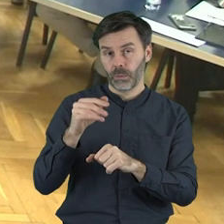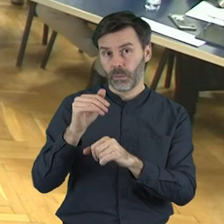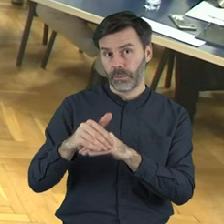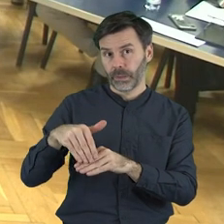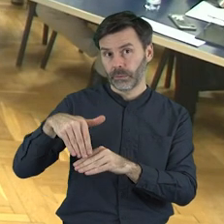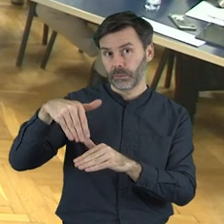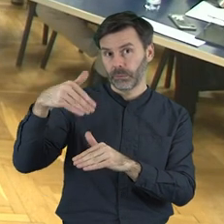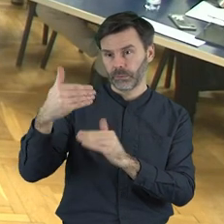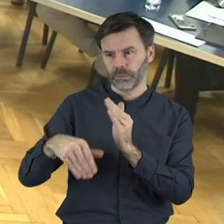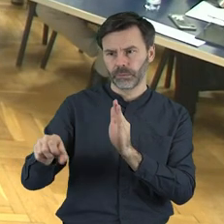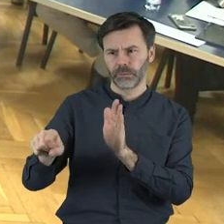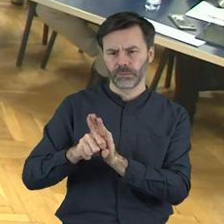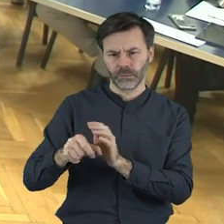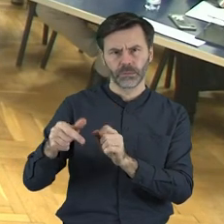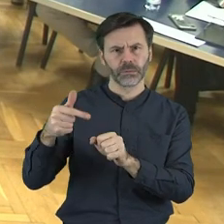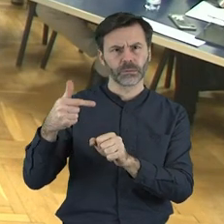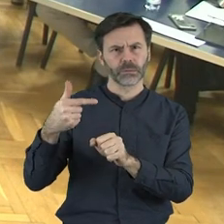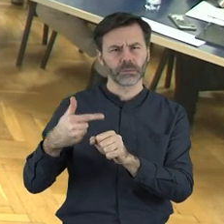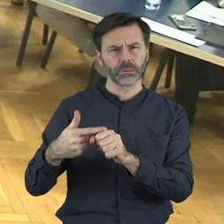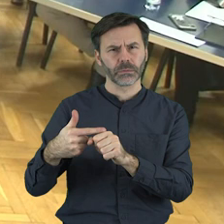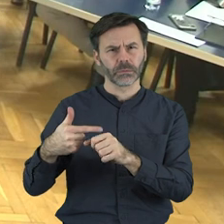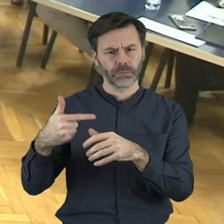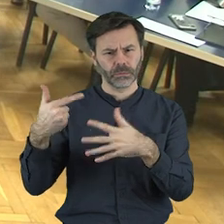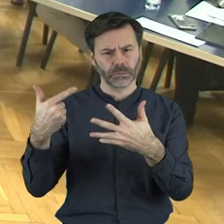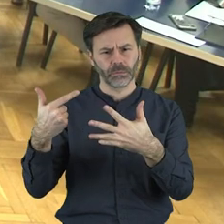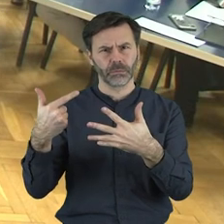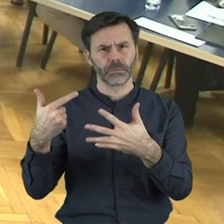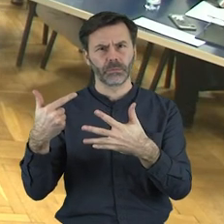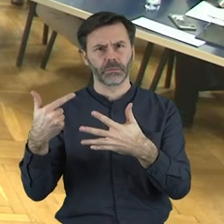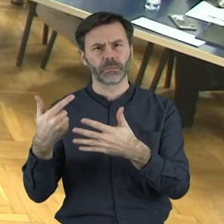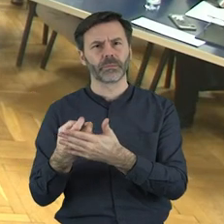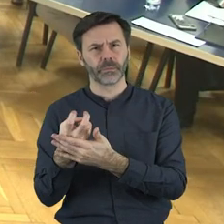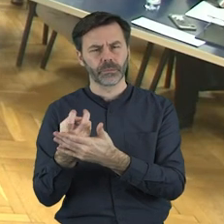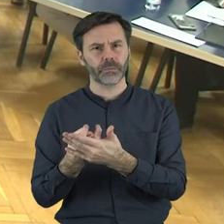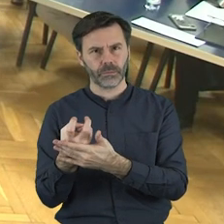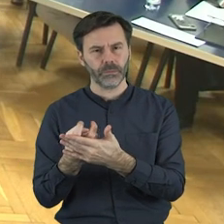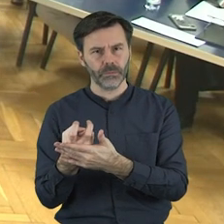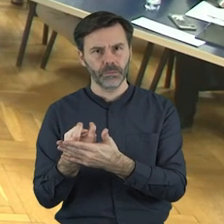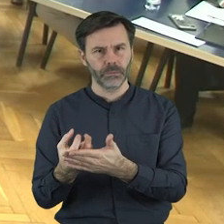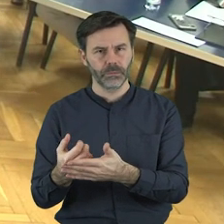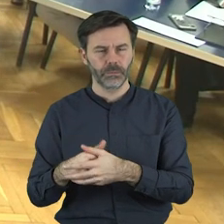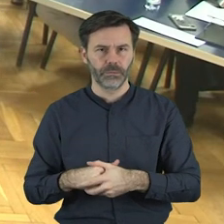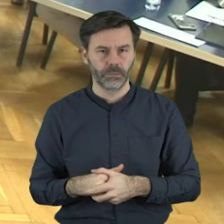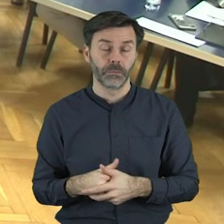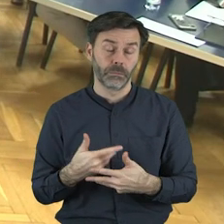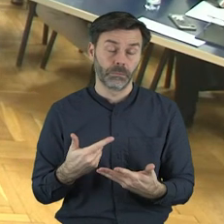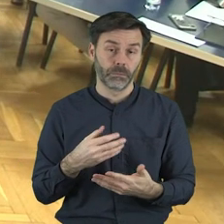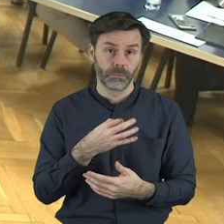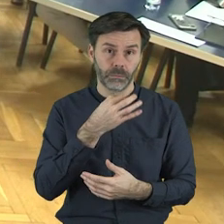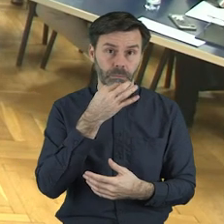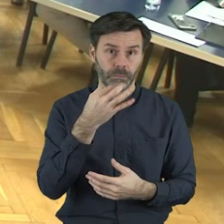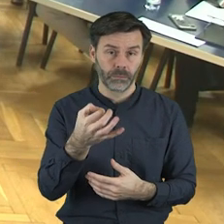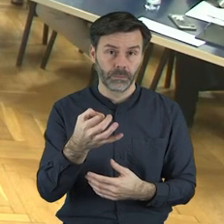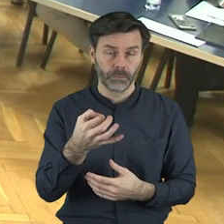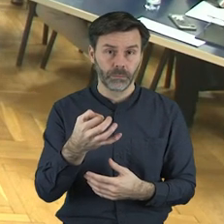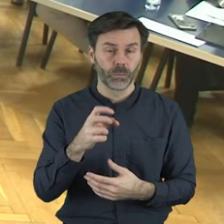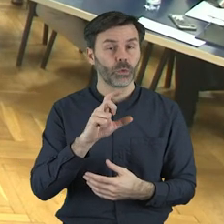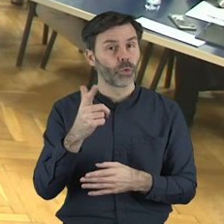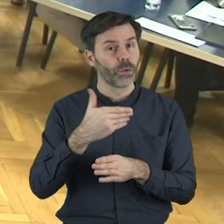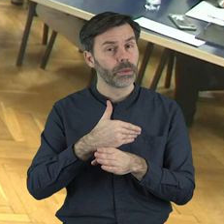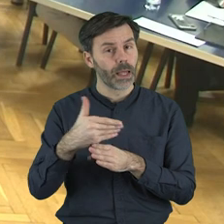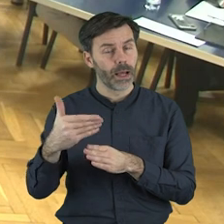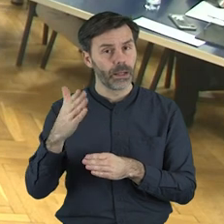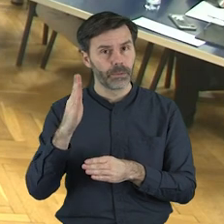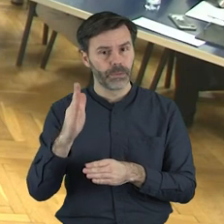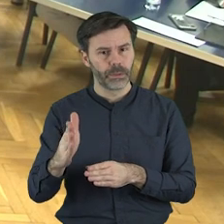27 lutego, to pytanie o to, co działa, co dalej, czy będzie zapewniona ciągłość